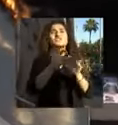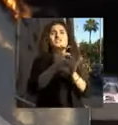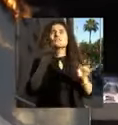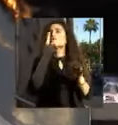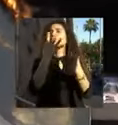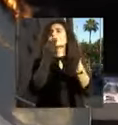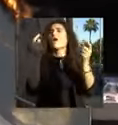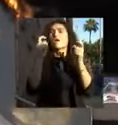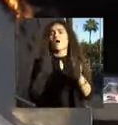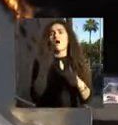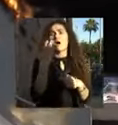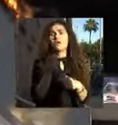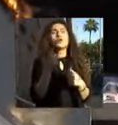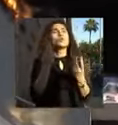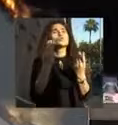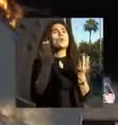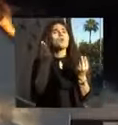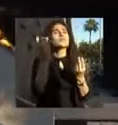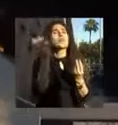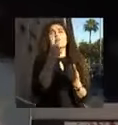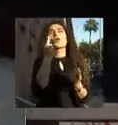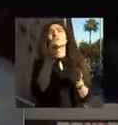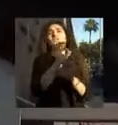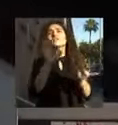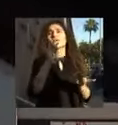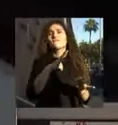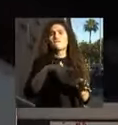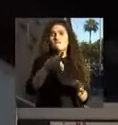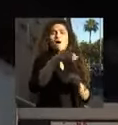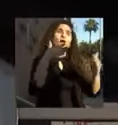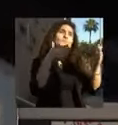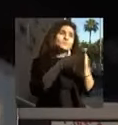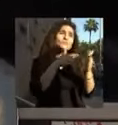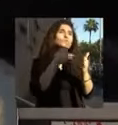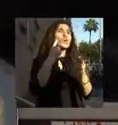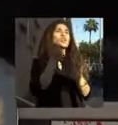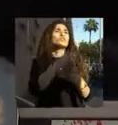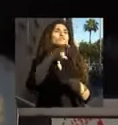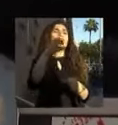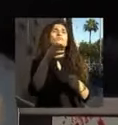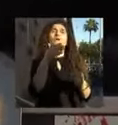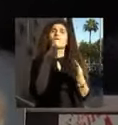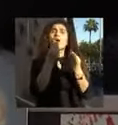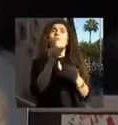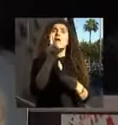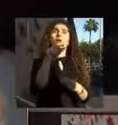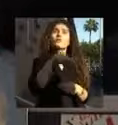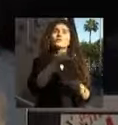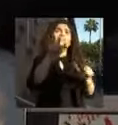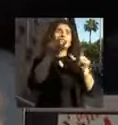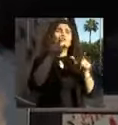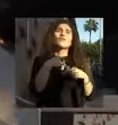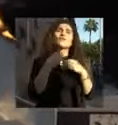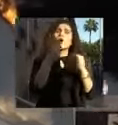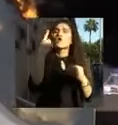kent. Çok sayıda işsizimiz var. Onlara istihdam alanı yaratmamız lazım. Buradan da sesleniyorum